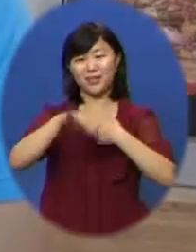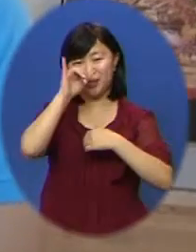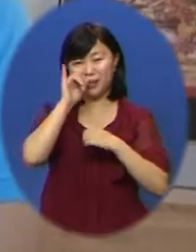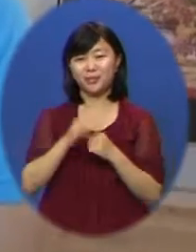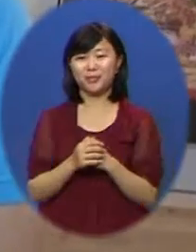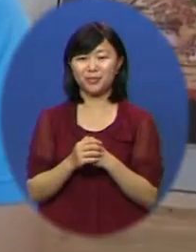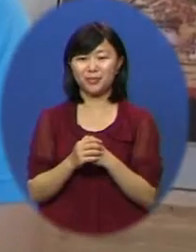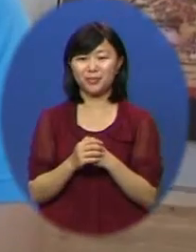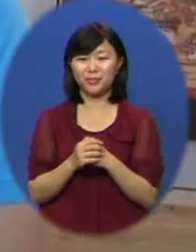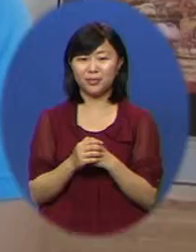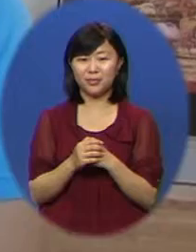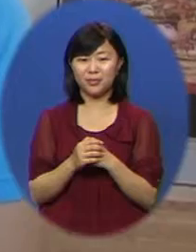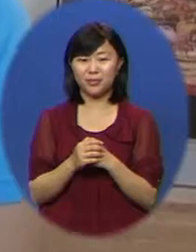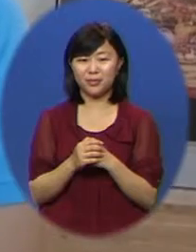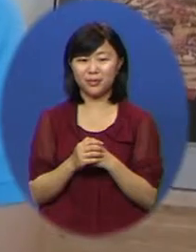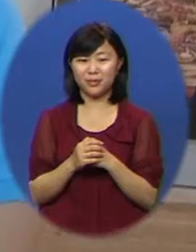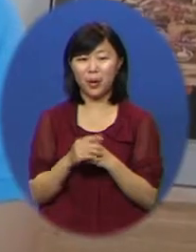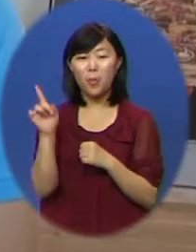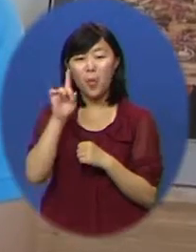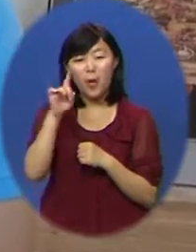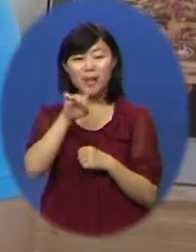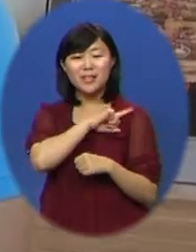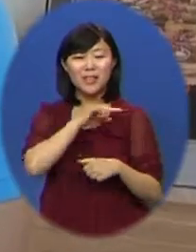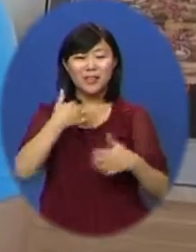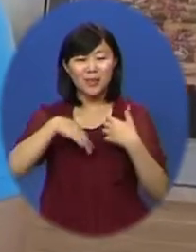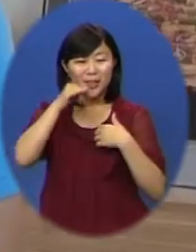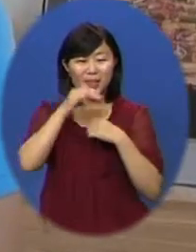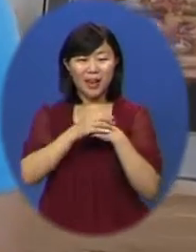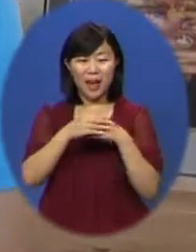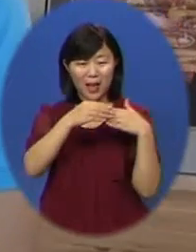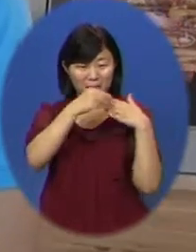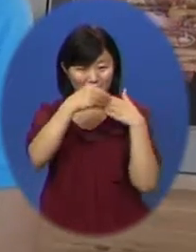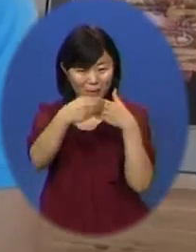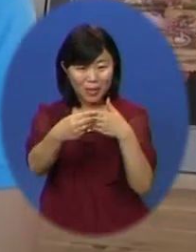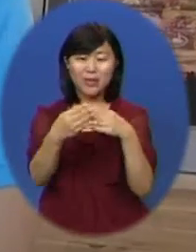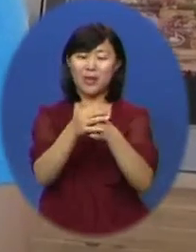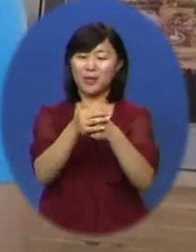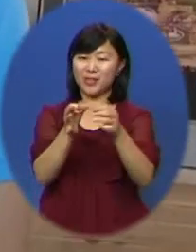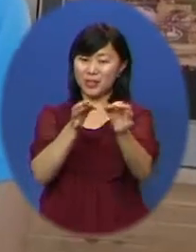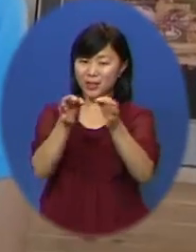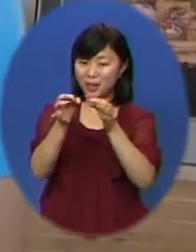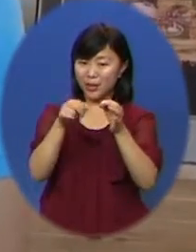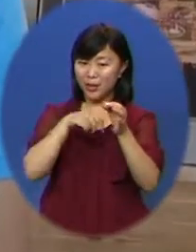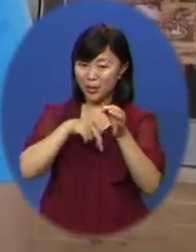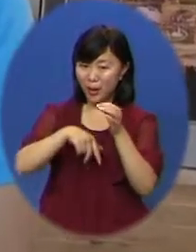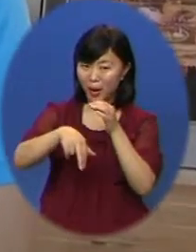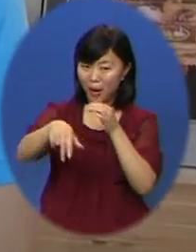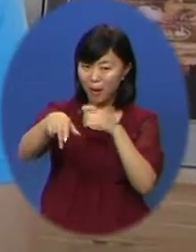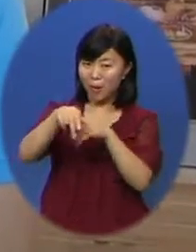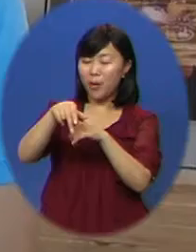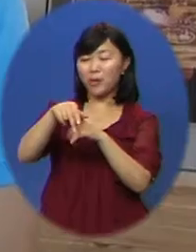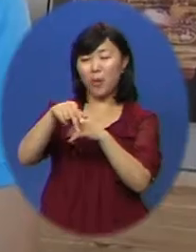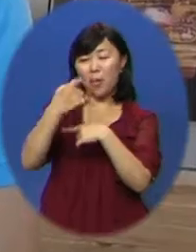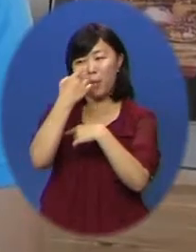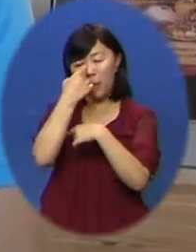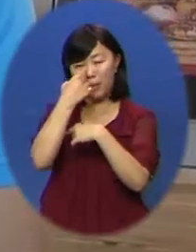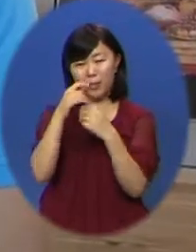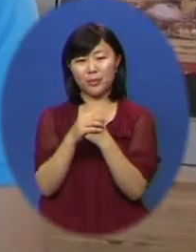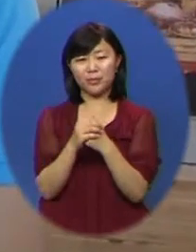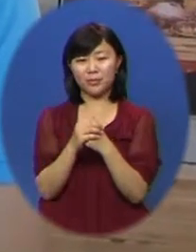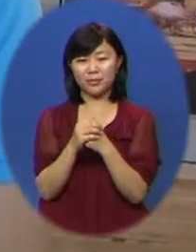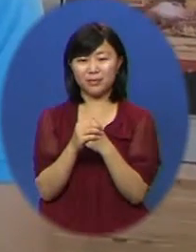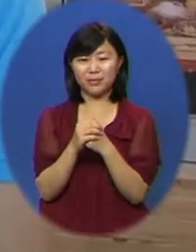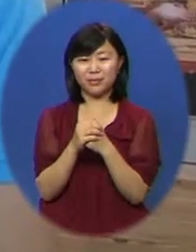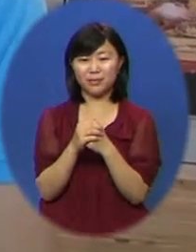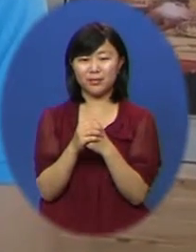재밌어요. 네. 어떤 점이 가장 재밌으세요? 어떤 점이요? 이게 안내하면서 시장도 알고